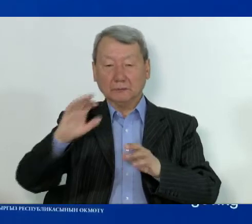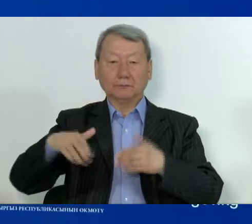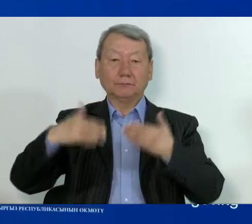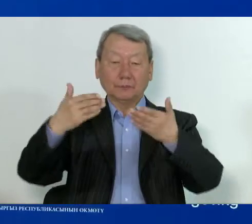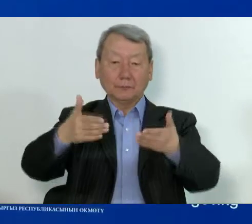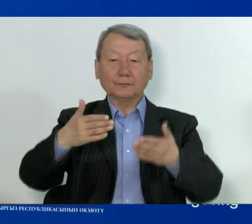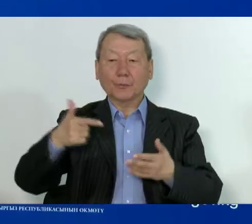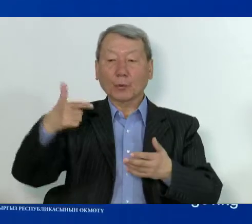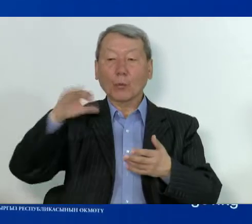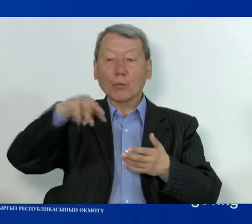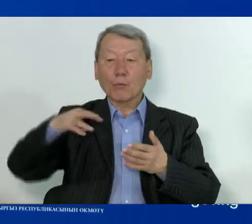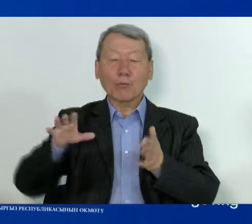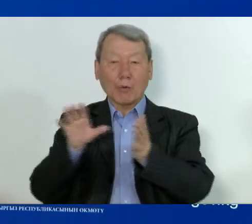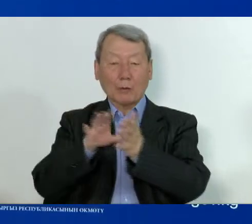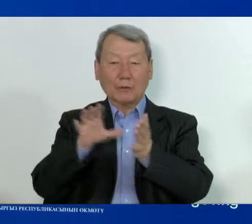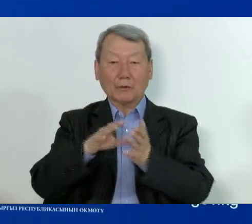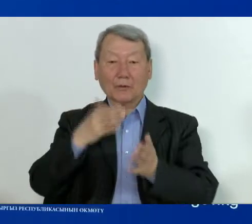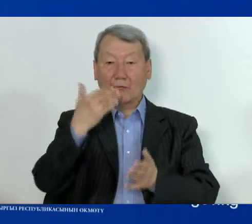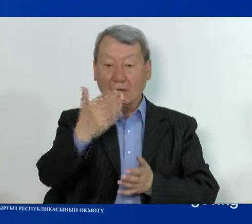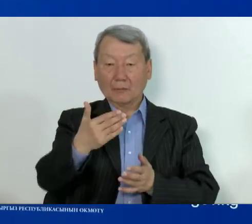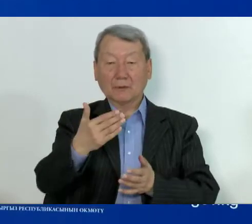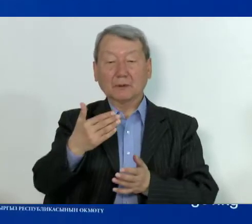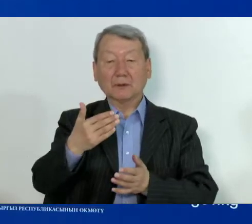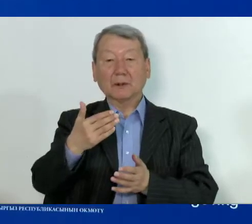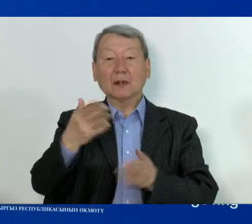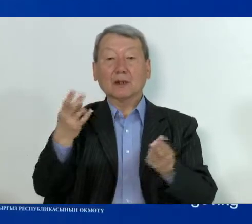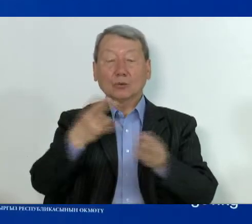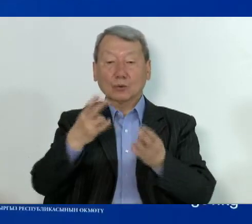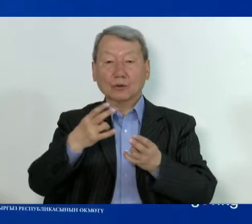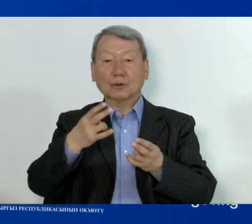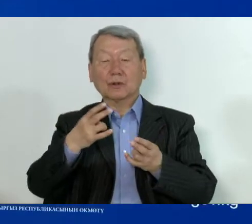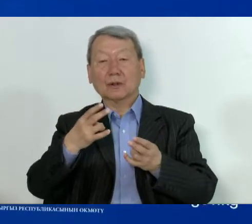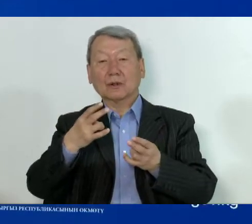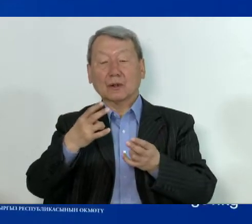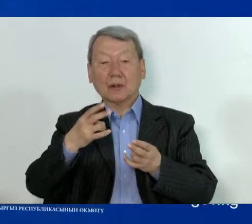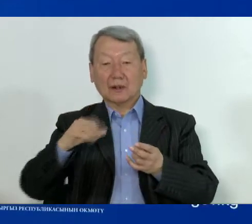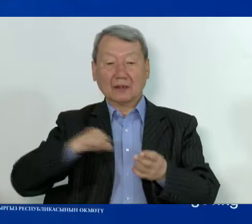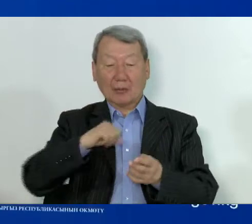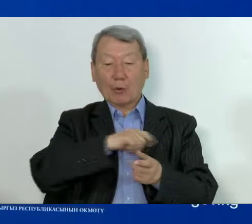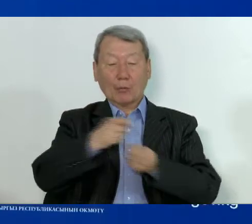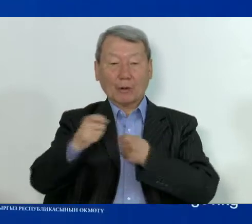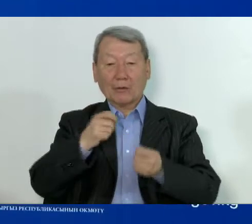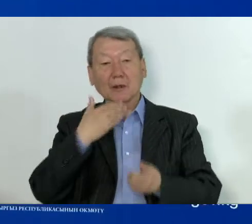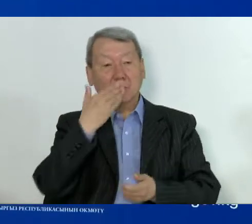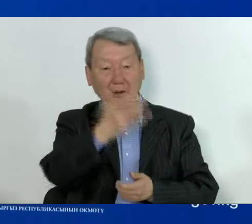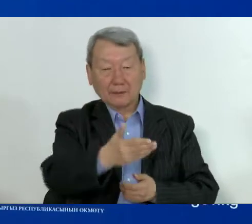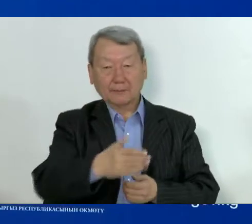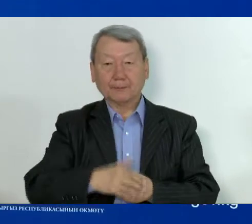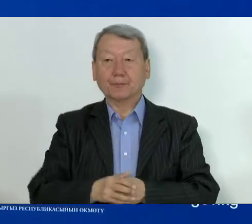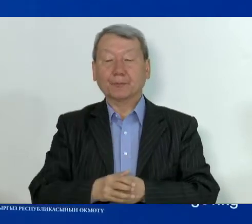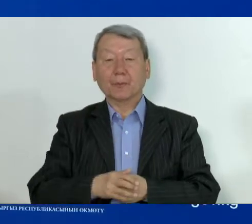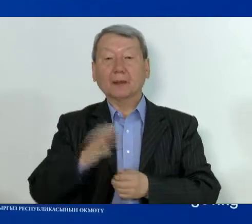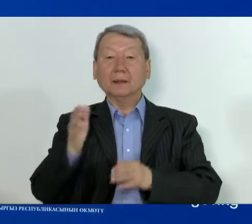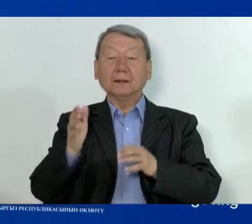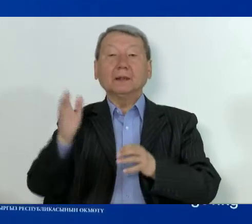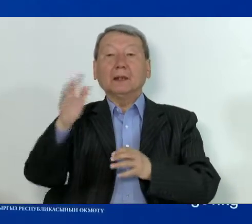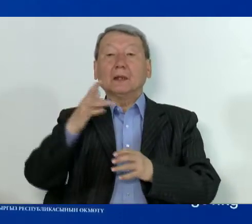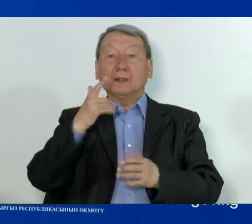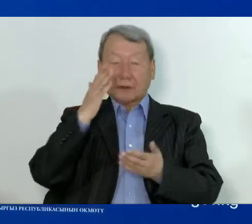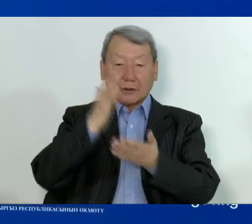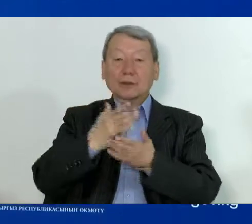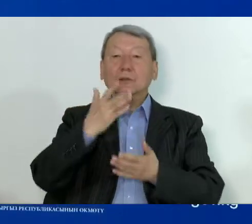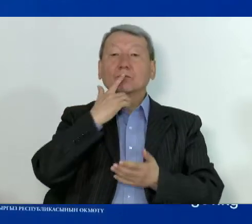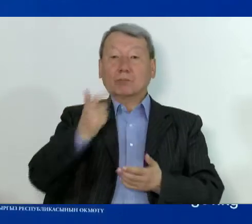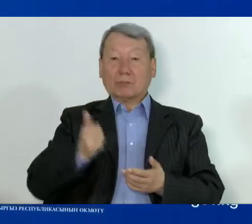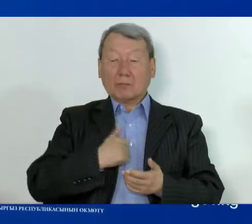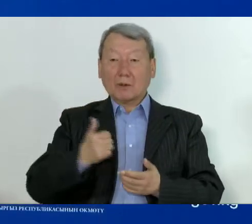предоставлению гуманитарной помощи. Вам необходимо обратиться в местные органы самоуправления. Со стороны военнослужащих много